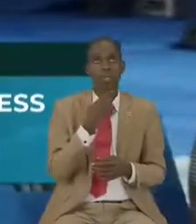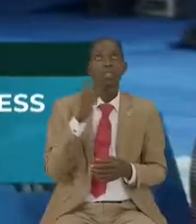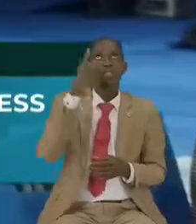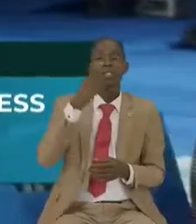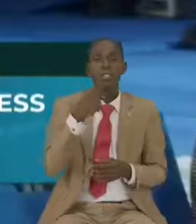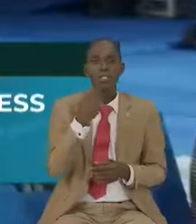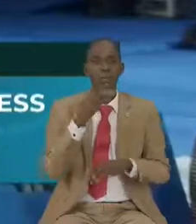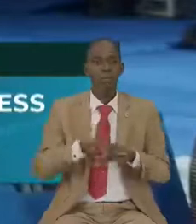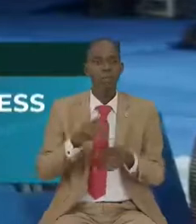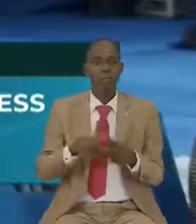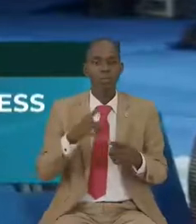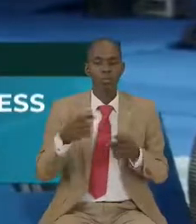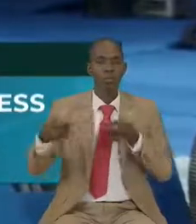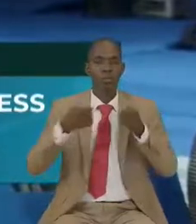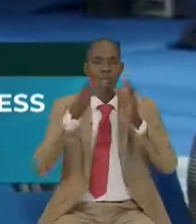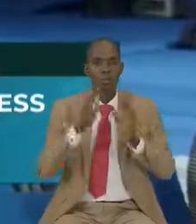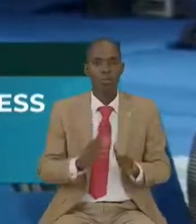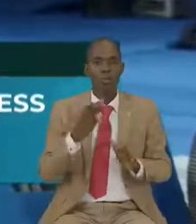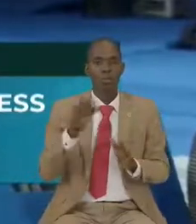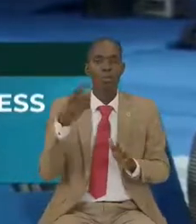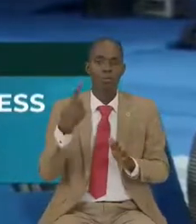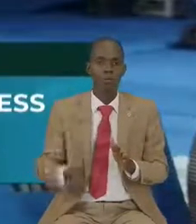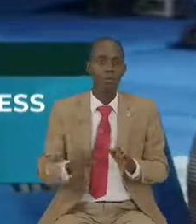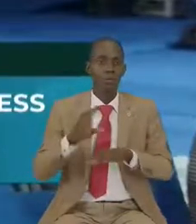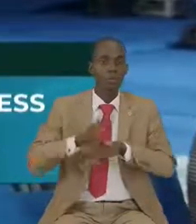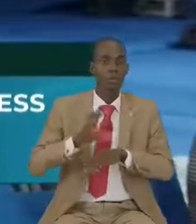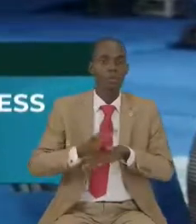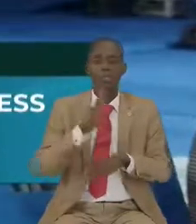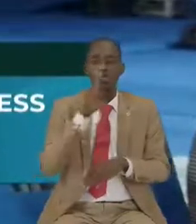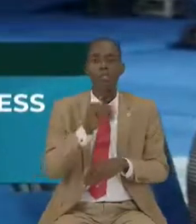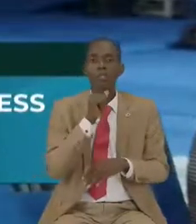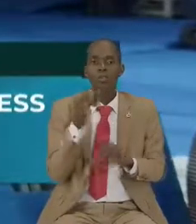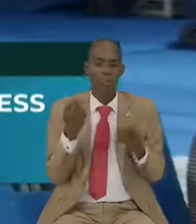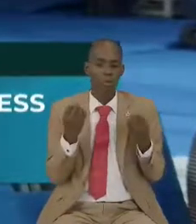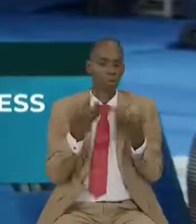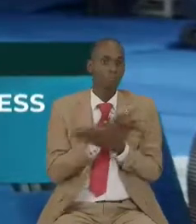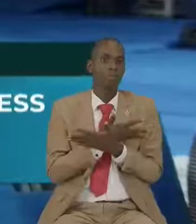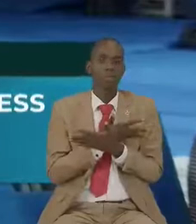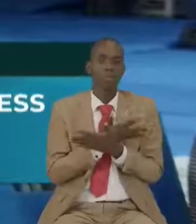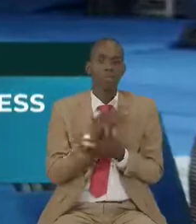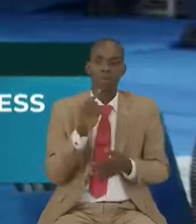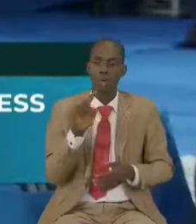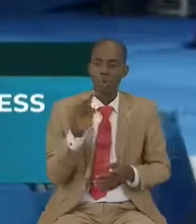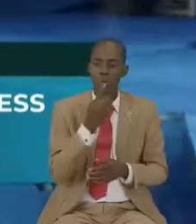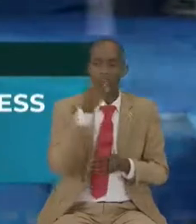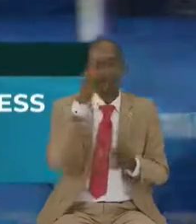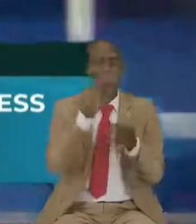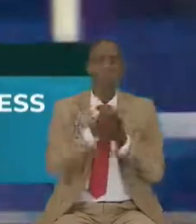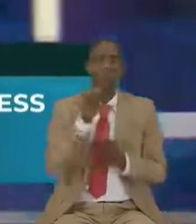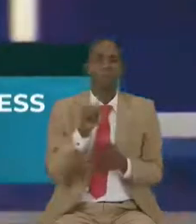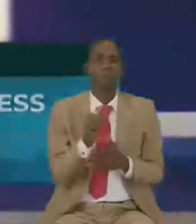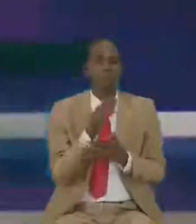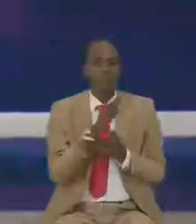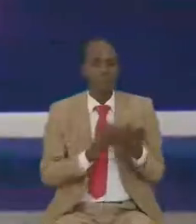sans tenir compte de ses paroles, dit au chef de la synagogue, «